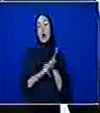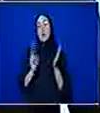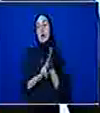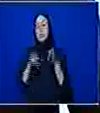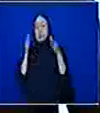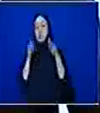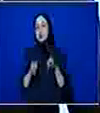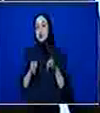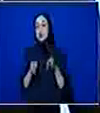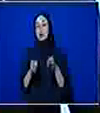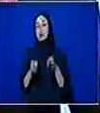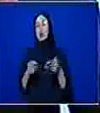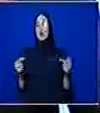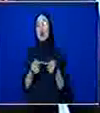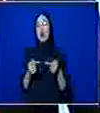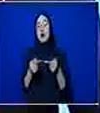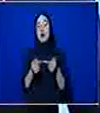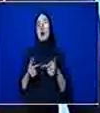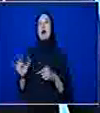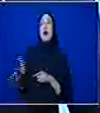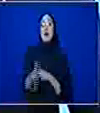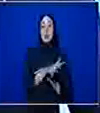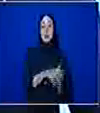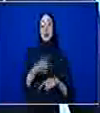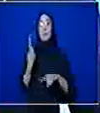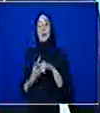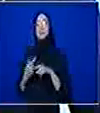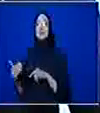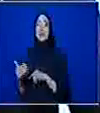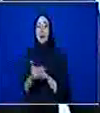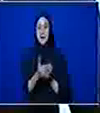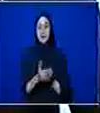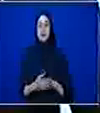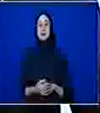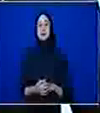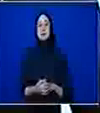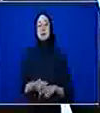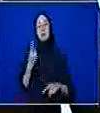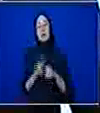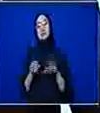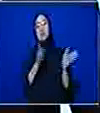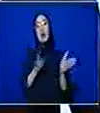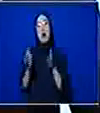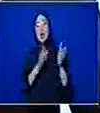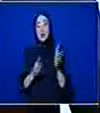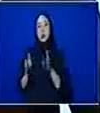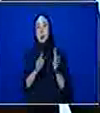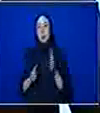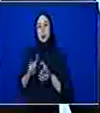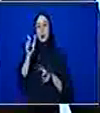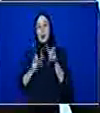BUMN khusus di bidang laut dan di bidang perikanan, dan mengorganisir